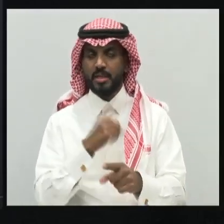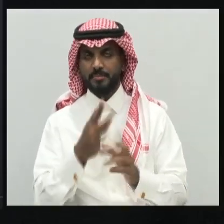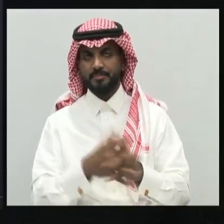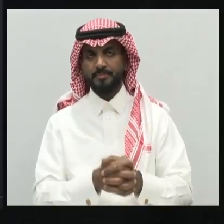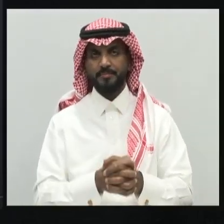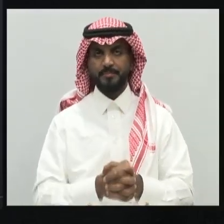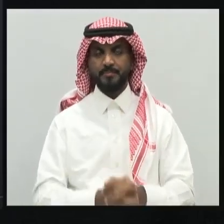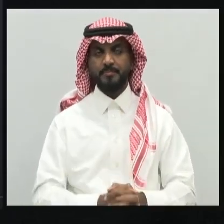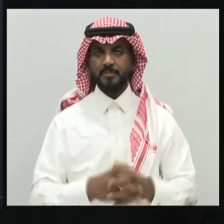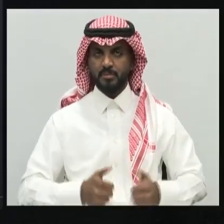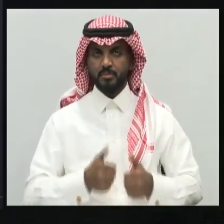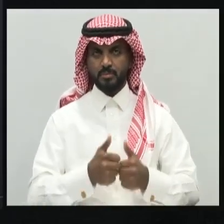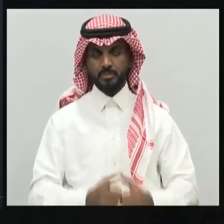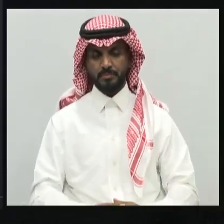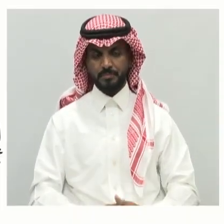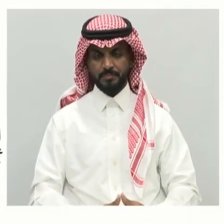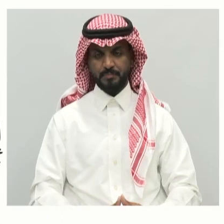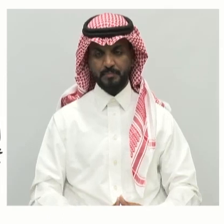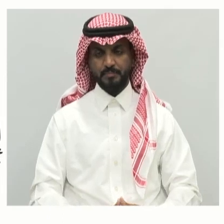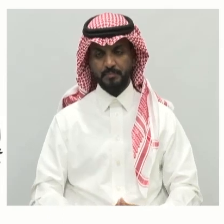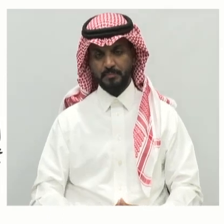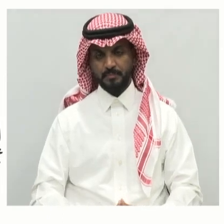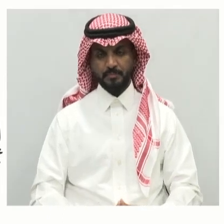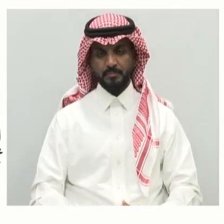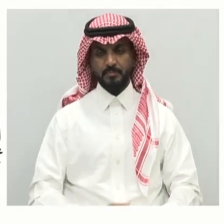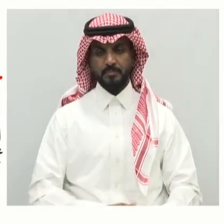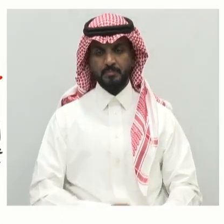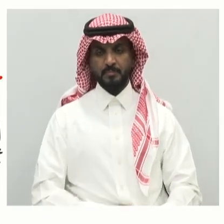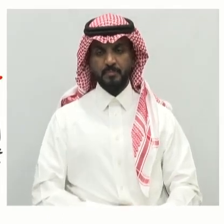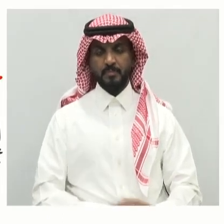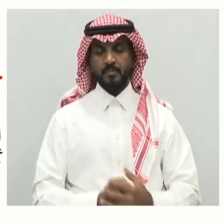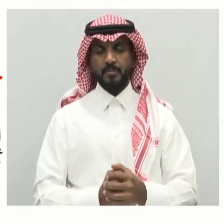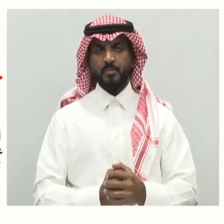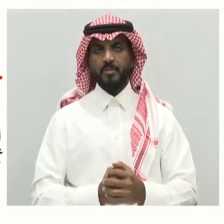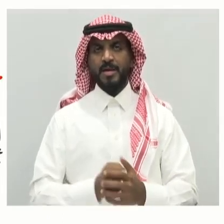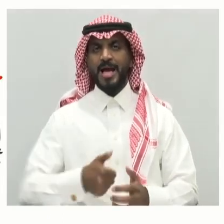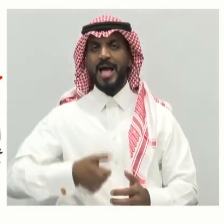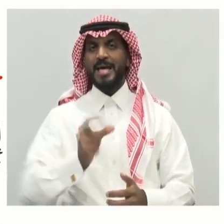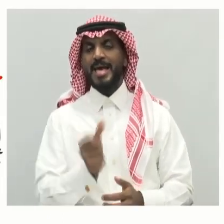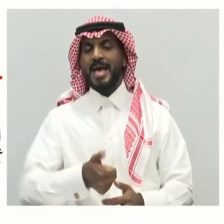استعدوا احسنتم انا زهير